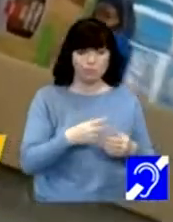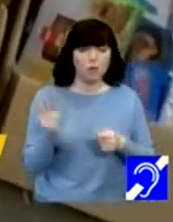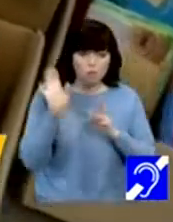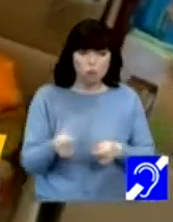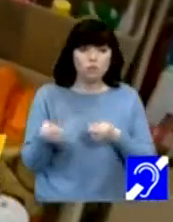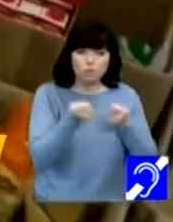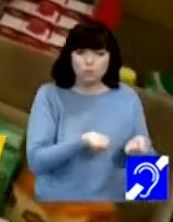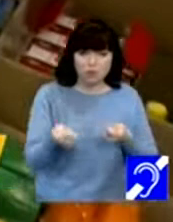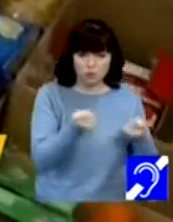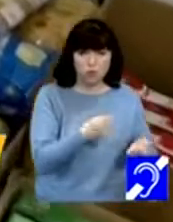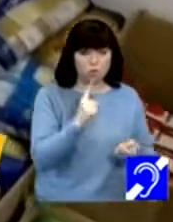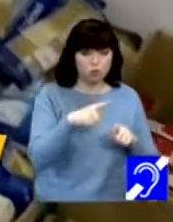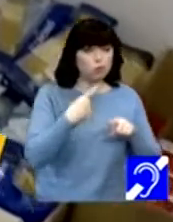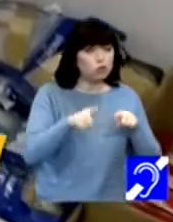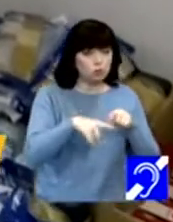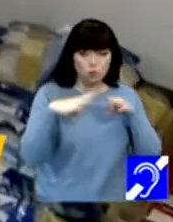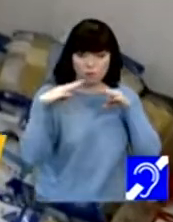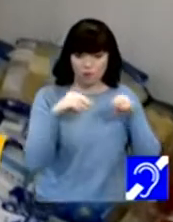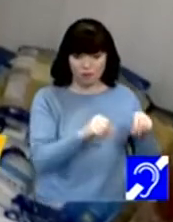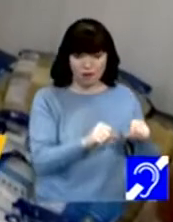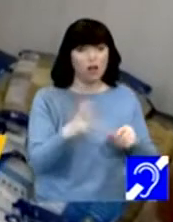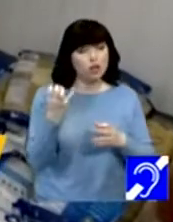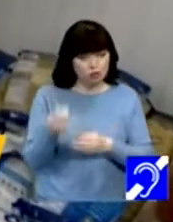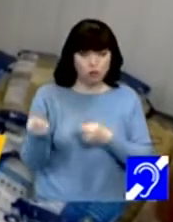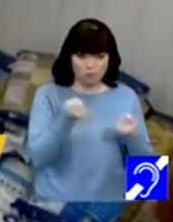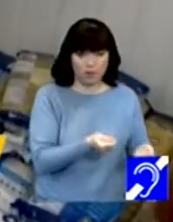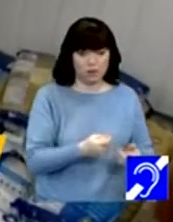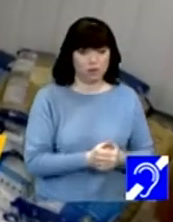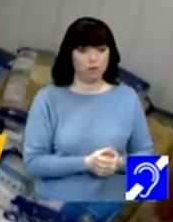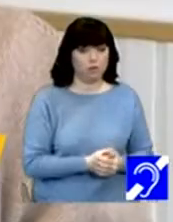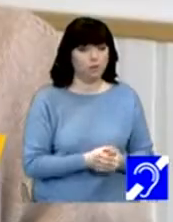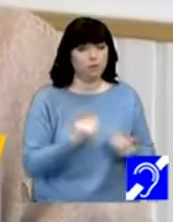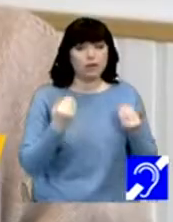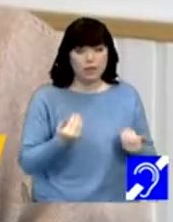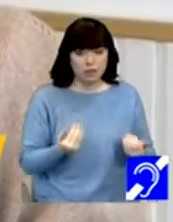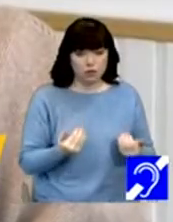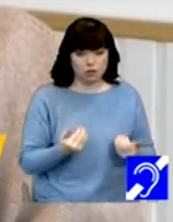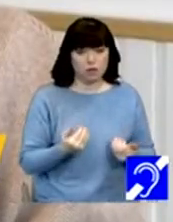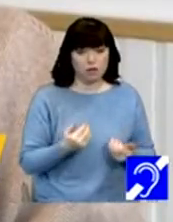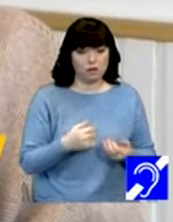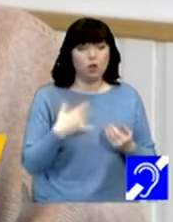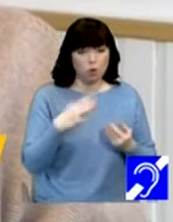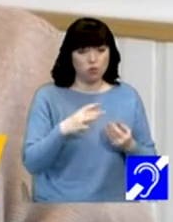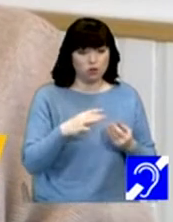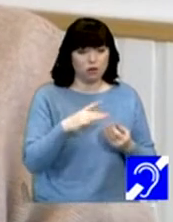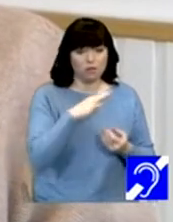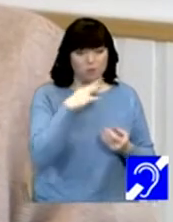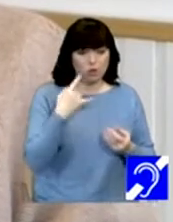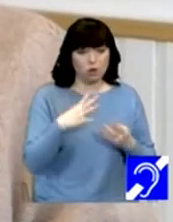donații, pentru că stocurile sunt deja pe sfârșite. La momentul actual, de cum s-au epuizat